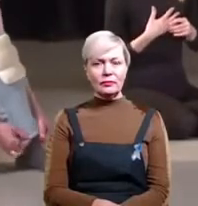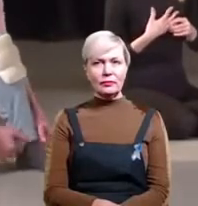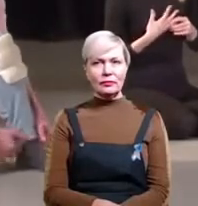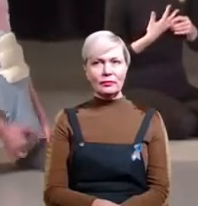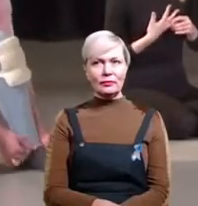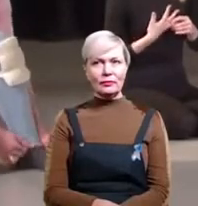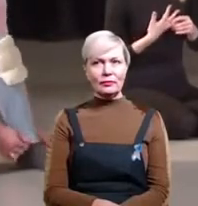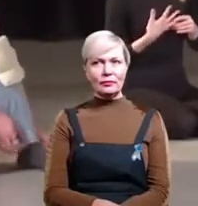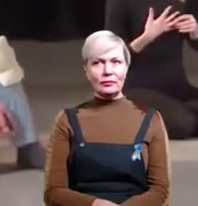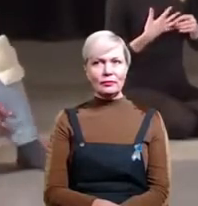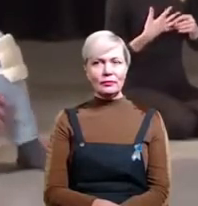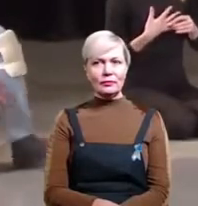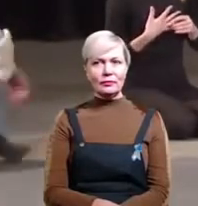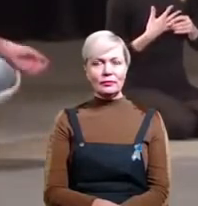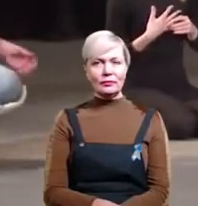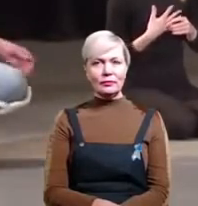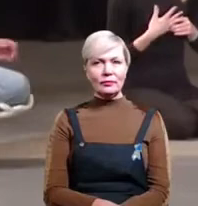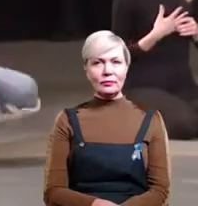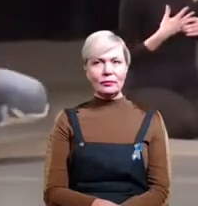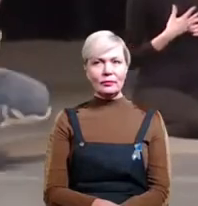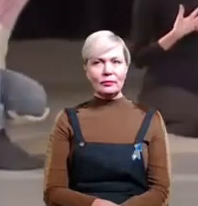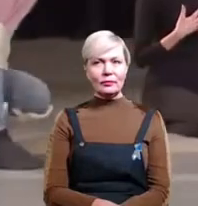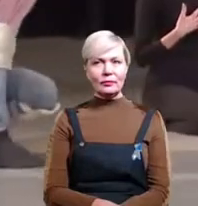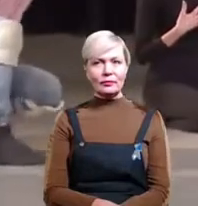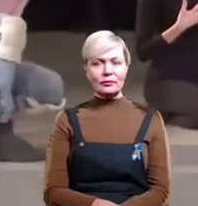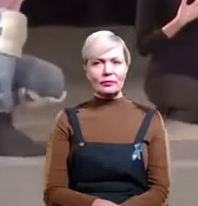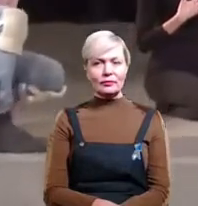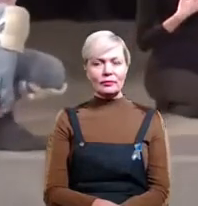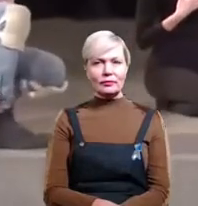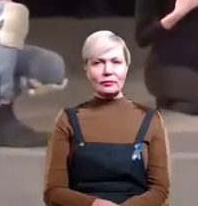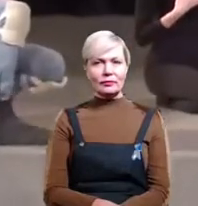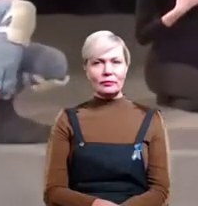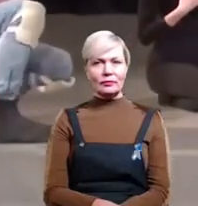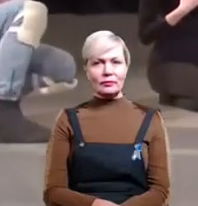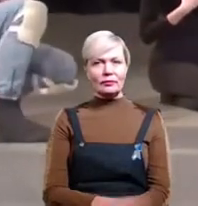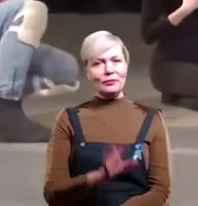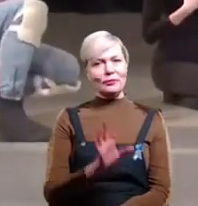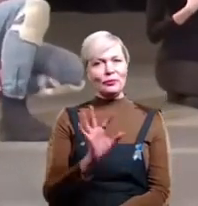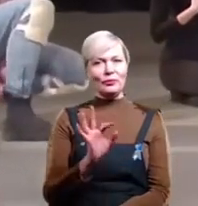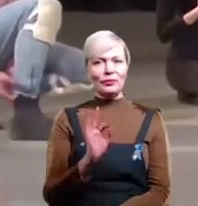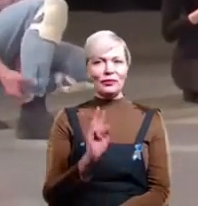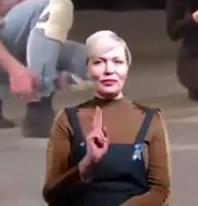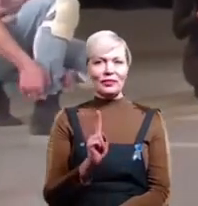разбирать имени. Имени. А, ладно, я с тобой буду рядышком. Окей.